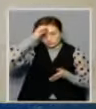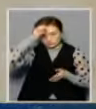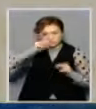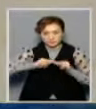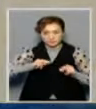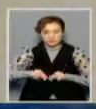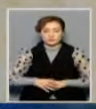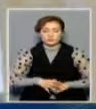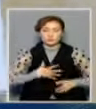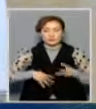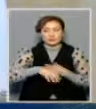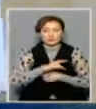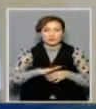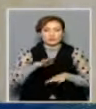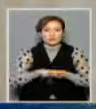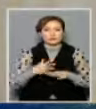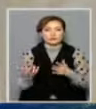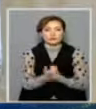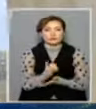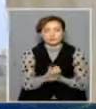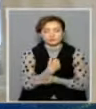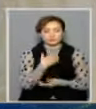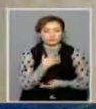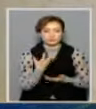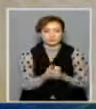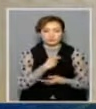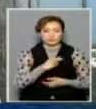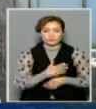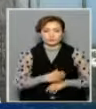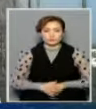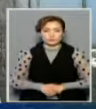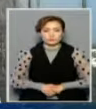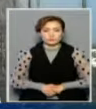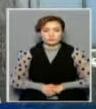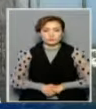педагогика. Во всех этих сферах он достиг значимых результатов.